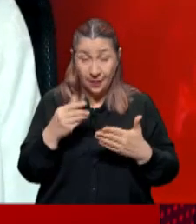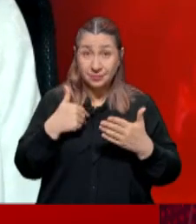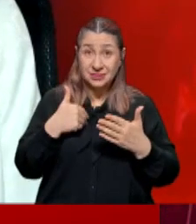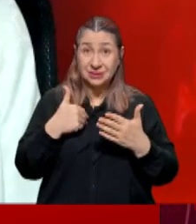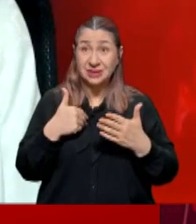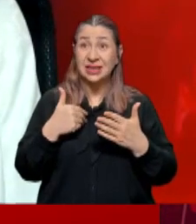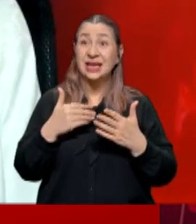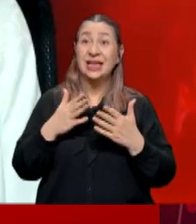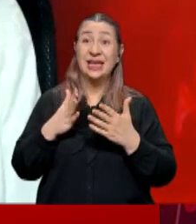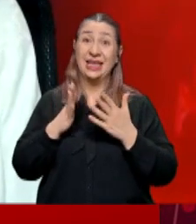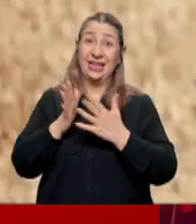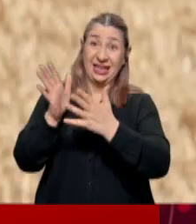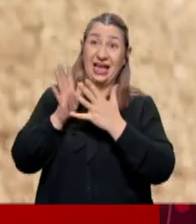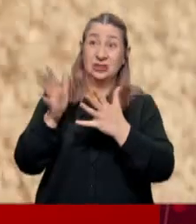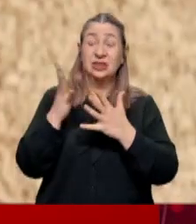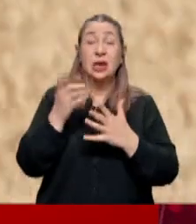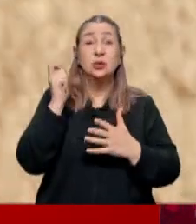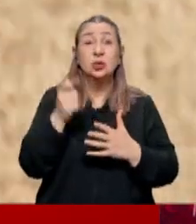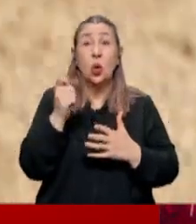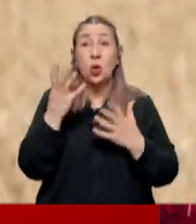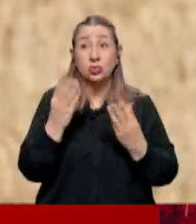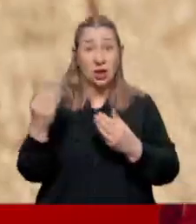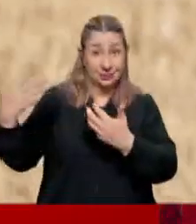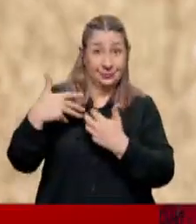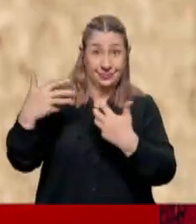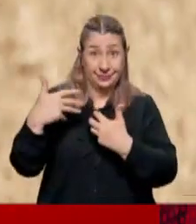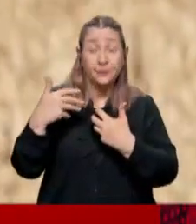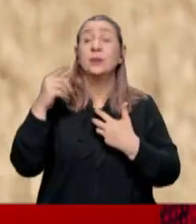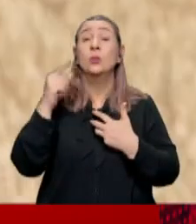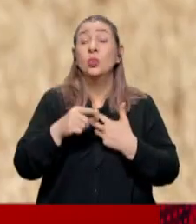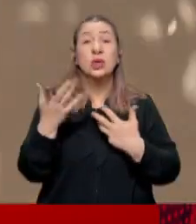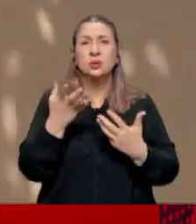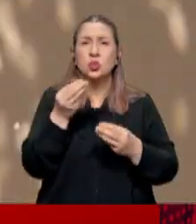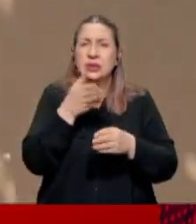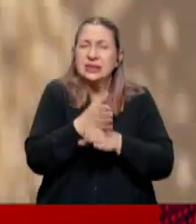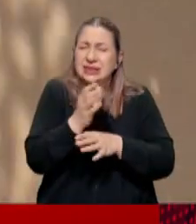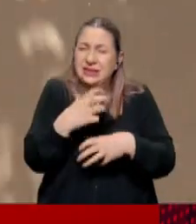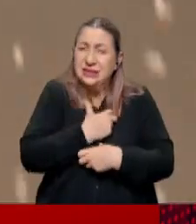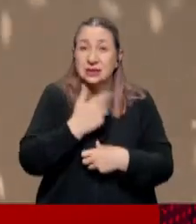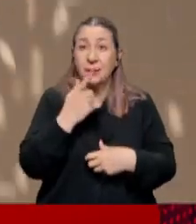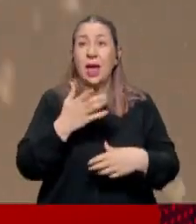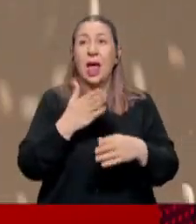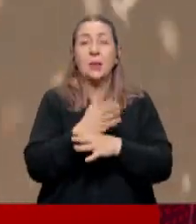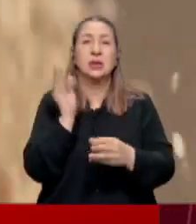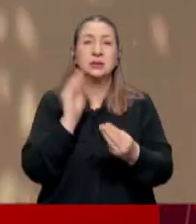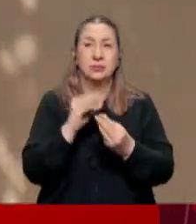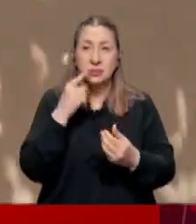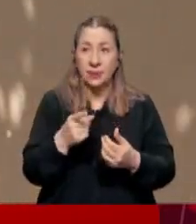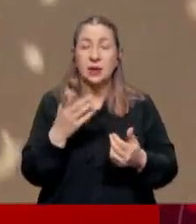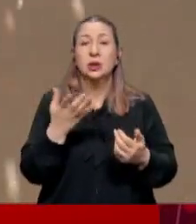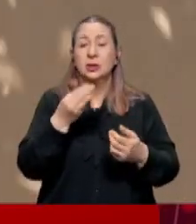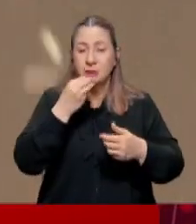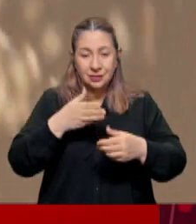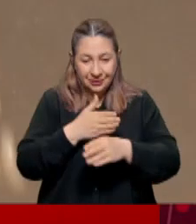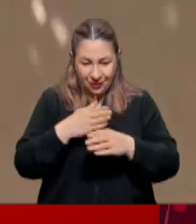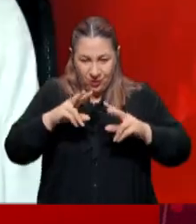ithalat faturamız, ithalatımız daha zor şartlarda yapılacak. Bu da ciddi bir sıkıntı demek, işte ekmeğe zam demek, yani